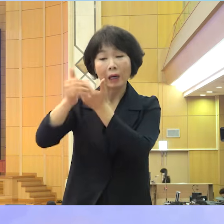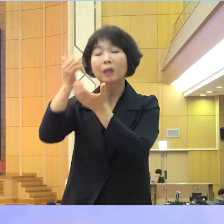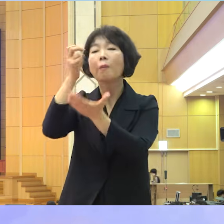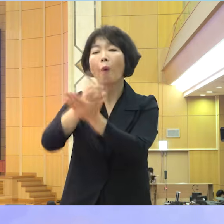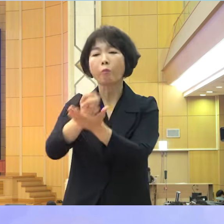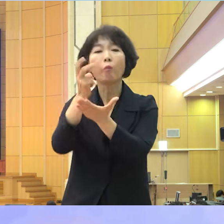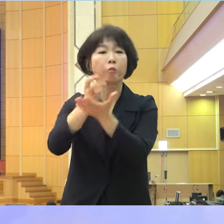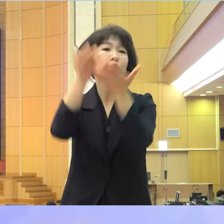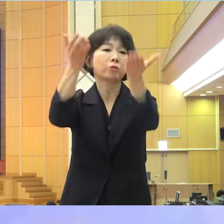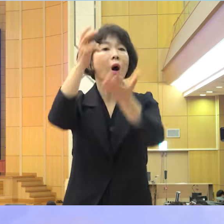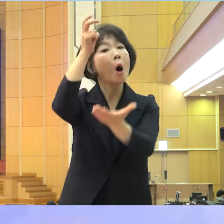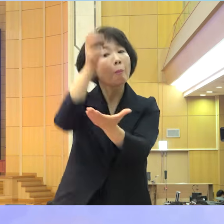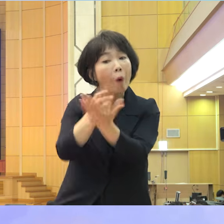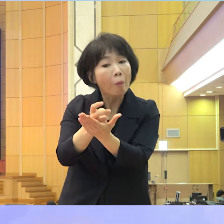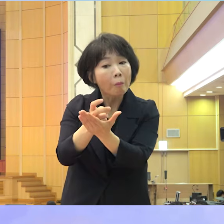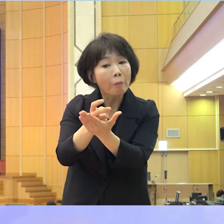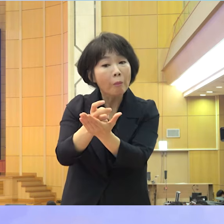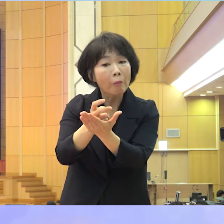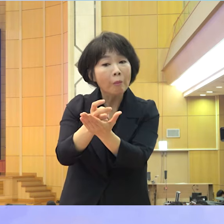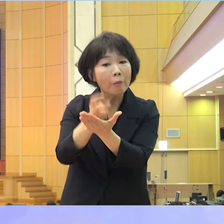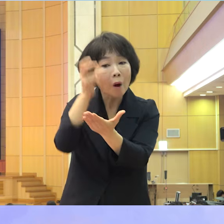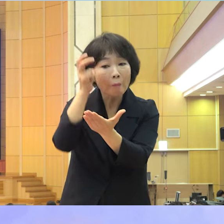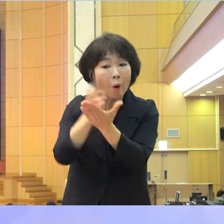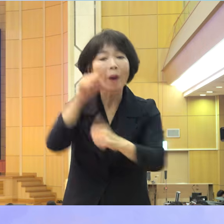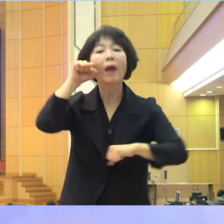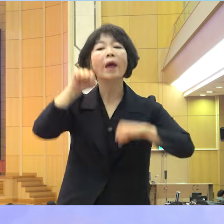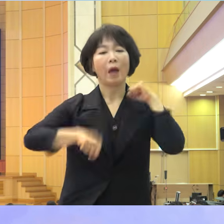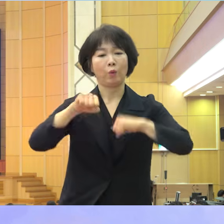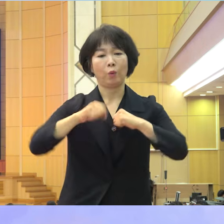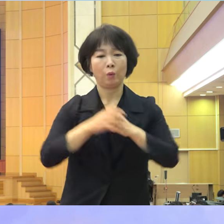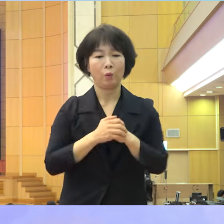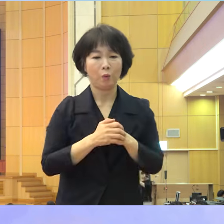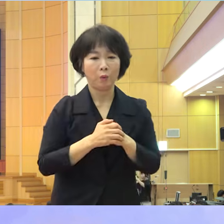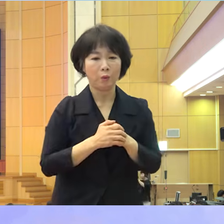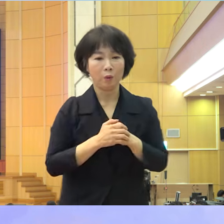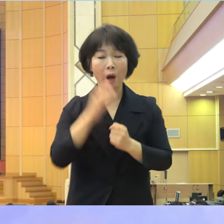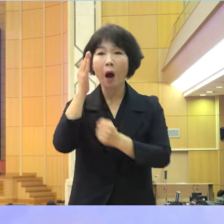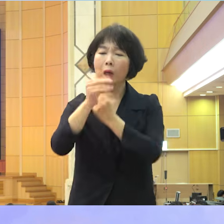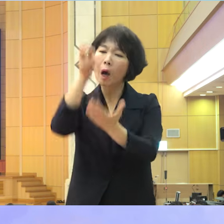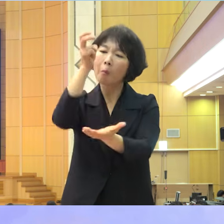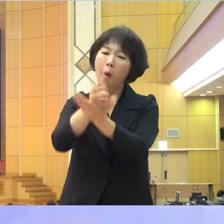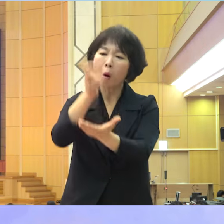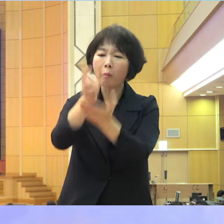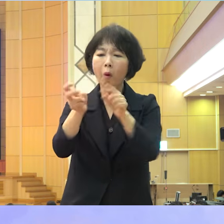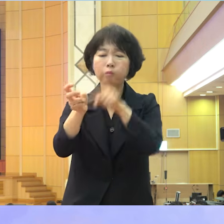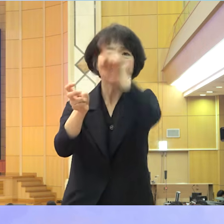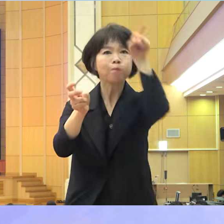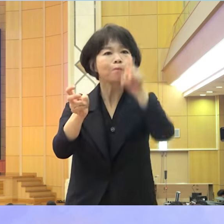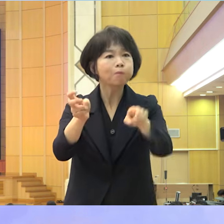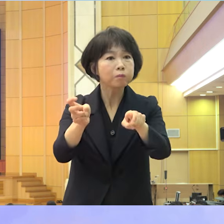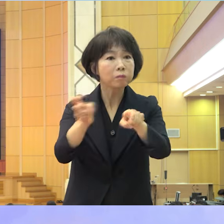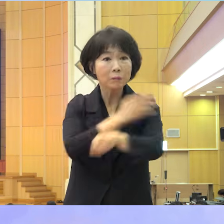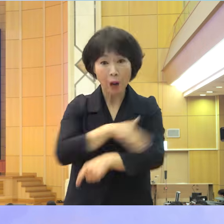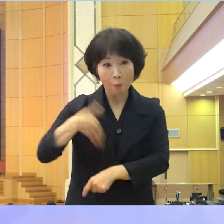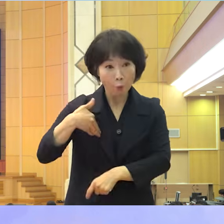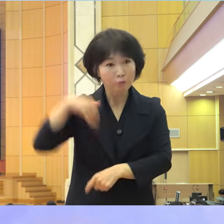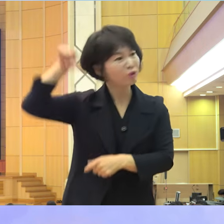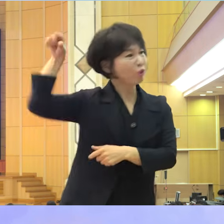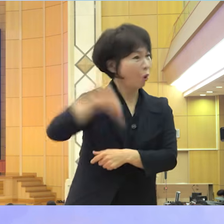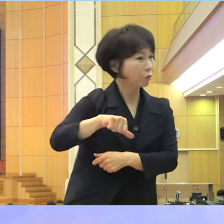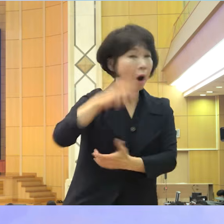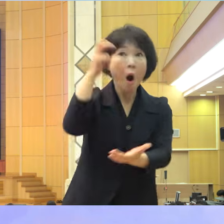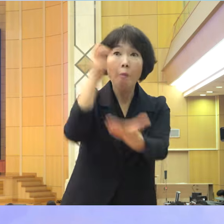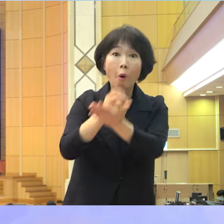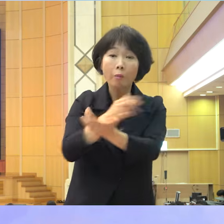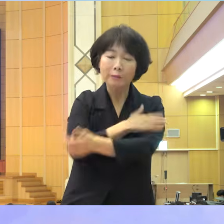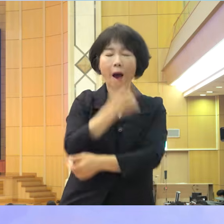줬지만 율법을 주셨는데 율법이 뭔지를 알아야 되는데 알지 못하면 저주, 알면